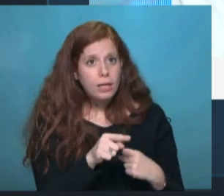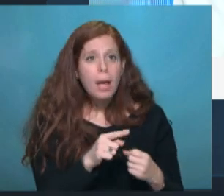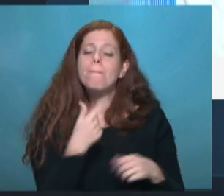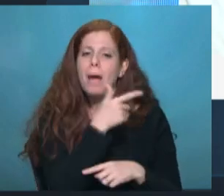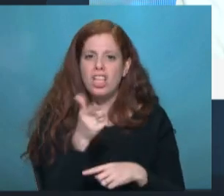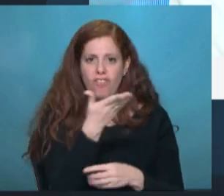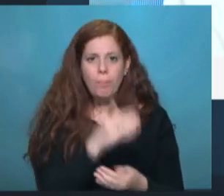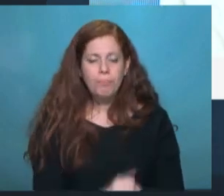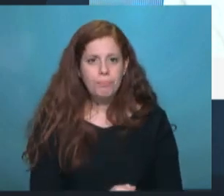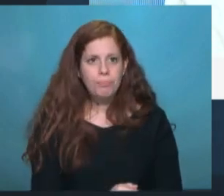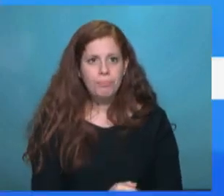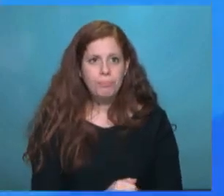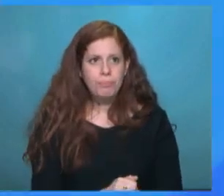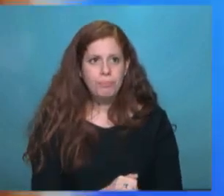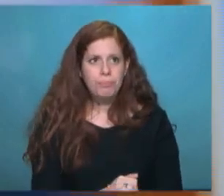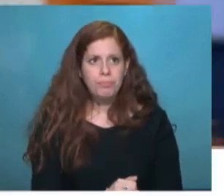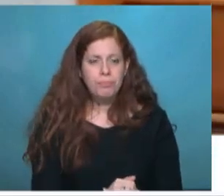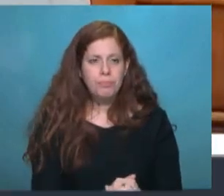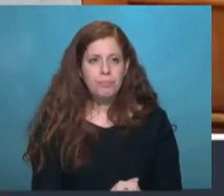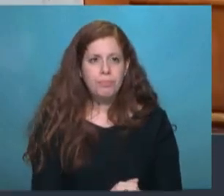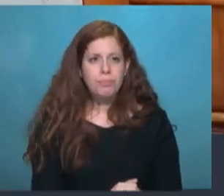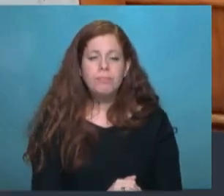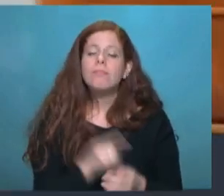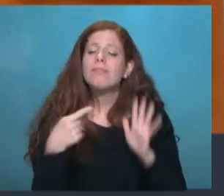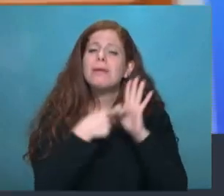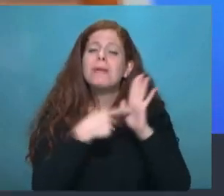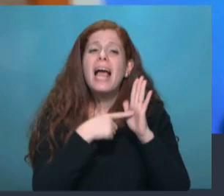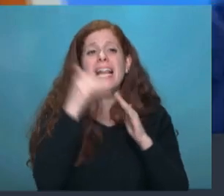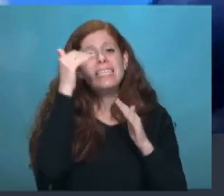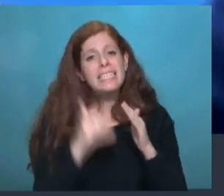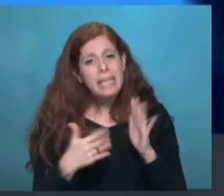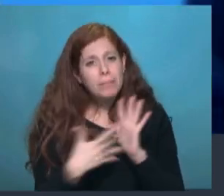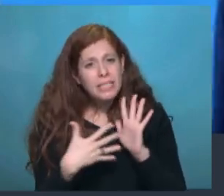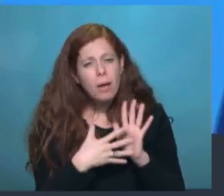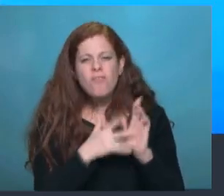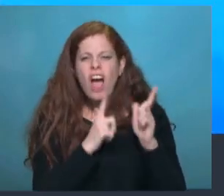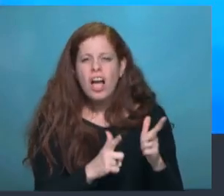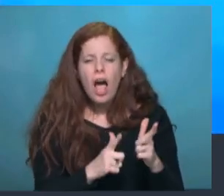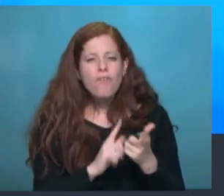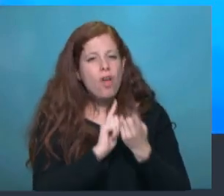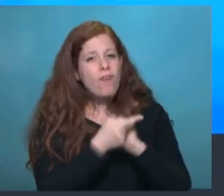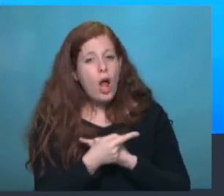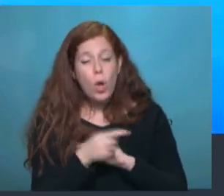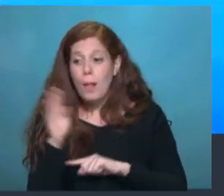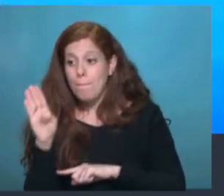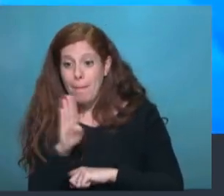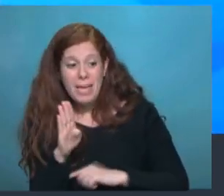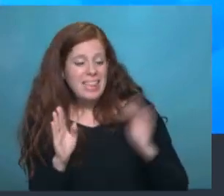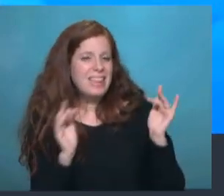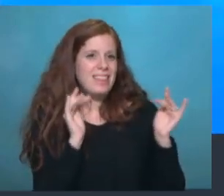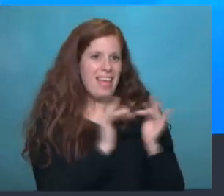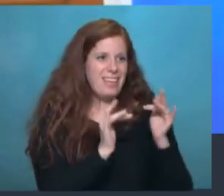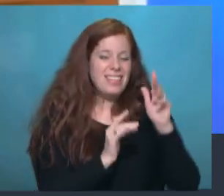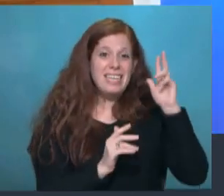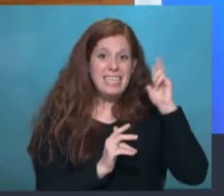של מיכאל שמש. על רקע הירידה בסקרים והקרב שהפך להיות ראש בראש נתניהו נגד גנץ, יוצא היום